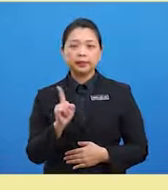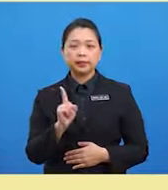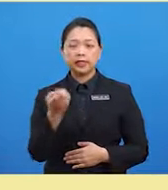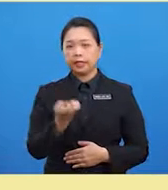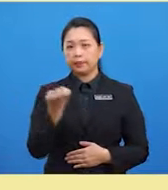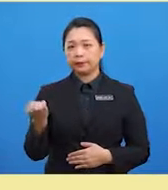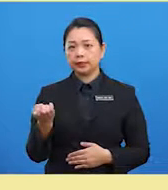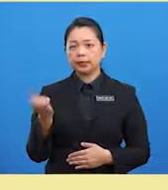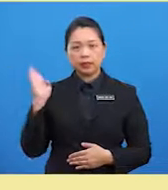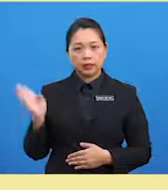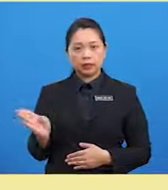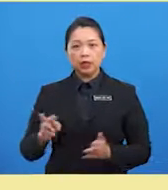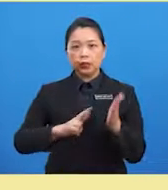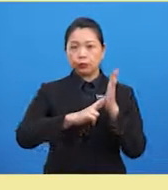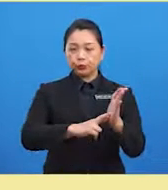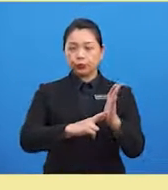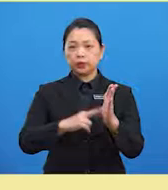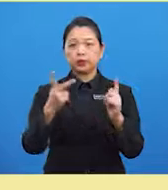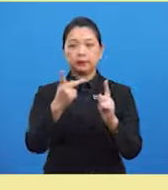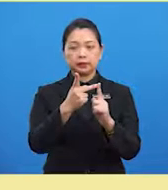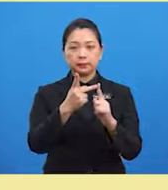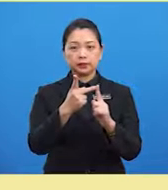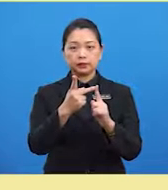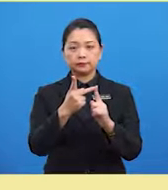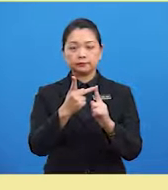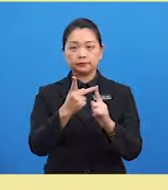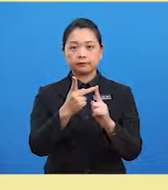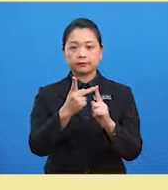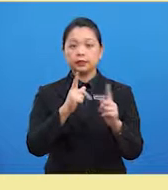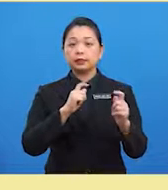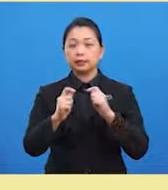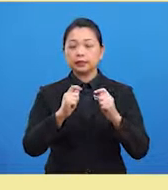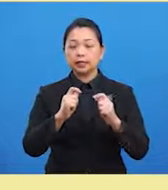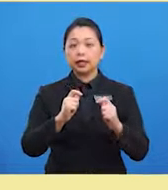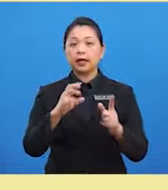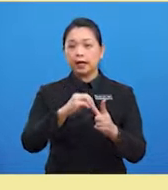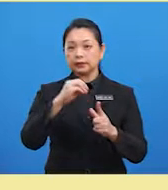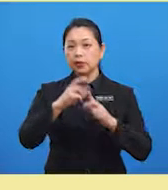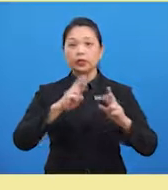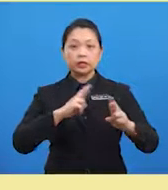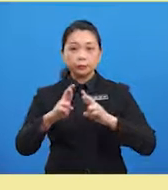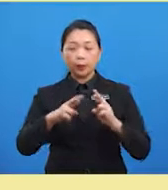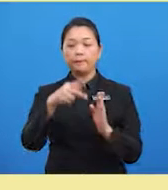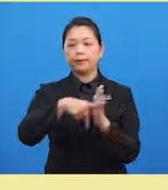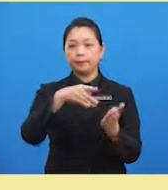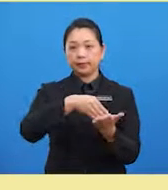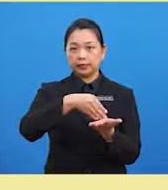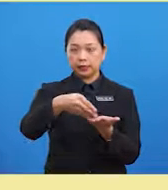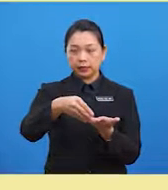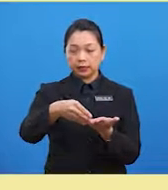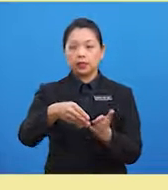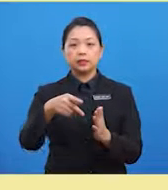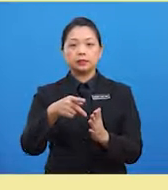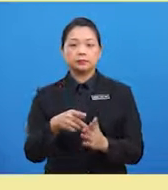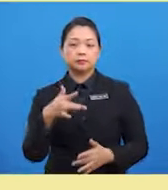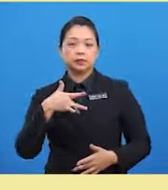ini merujuk kepada maklum balas atau respon pembeli, iaitu